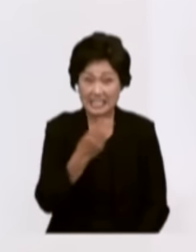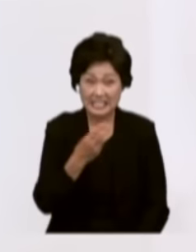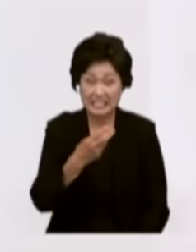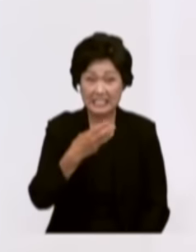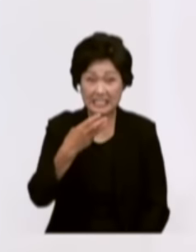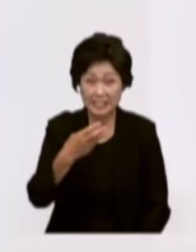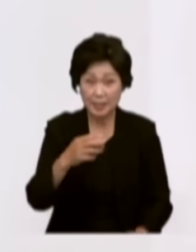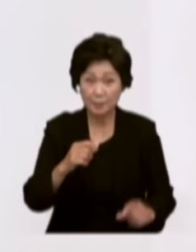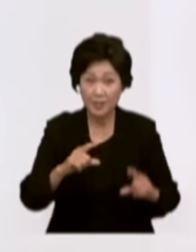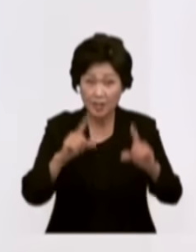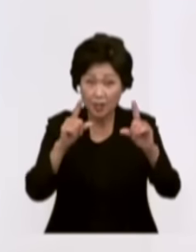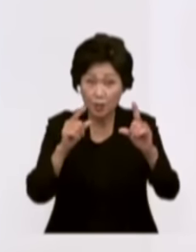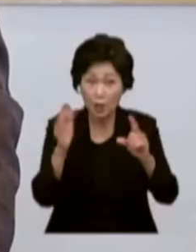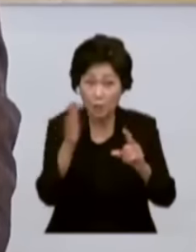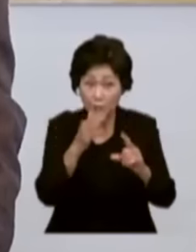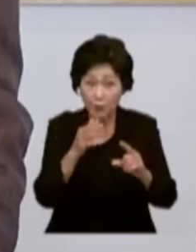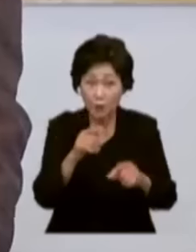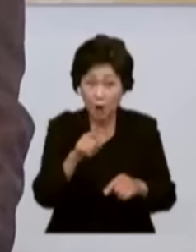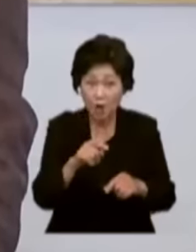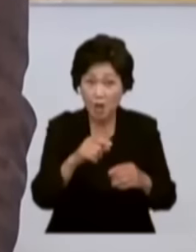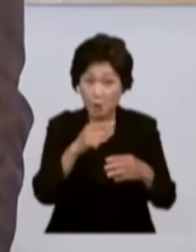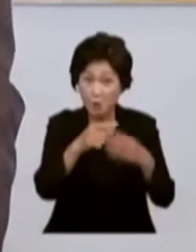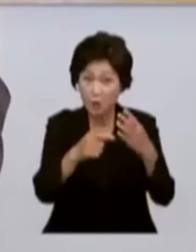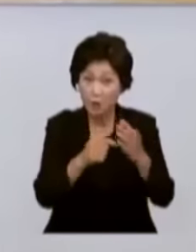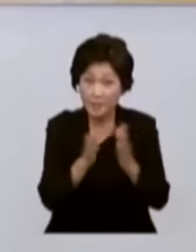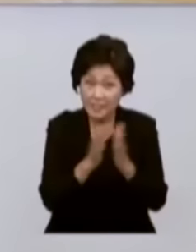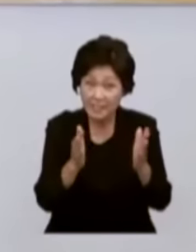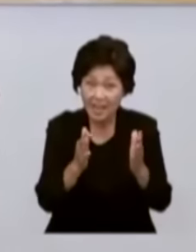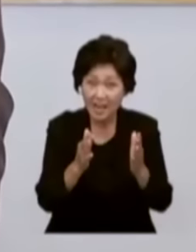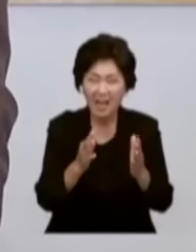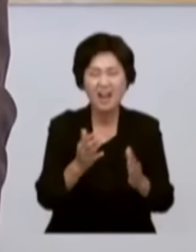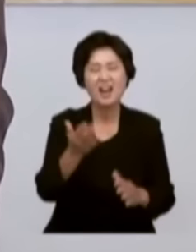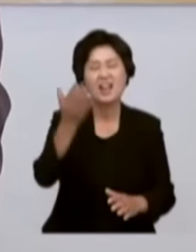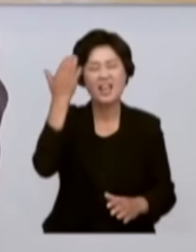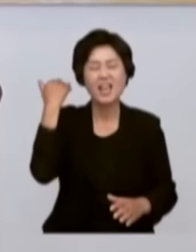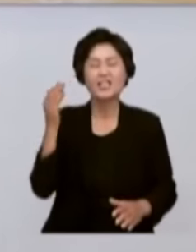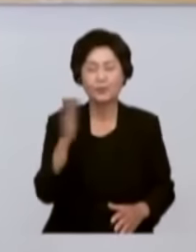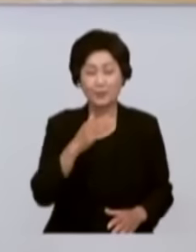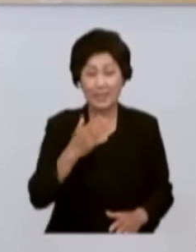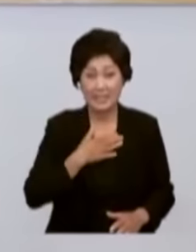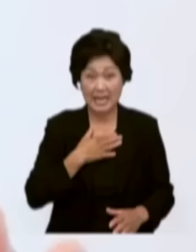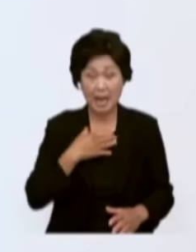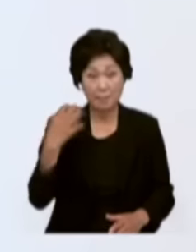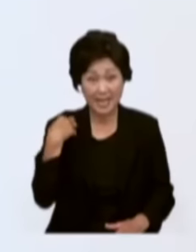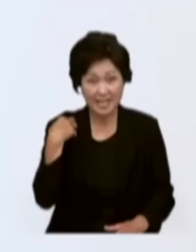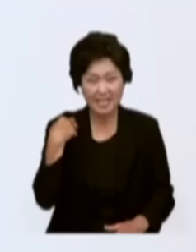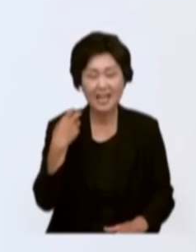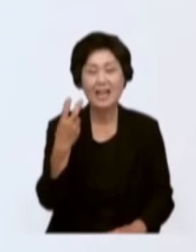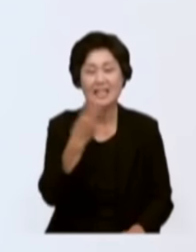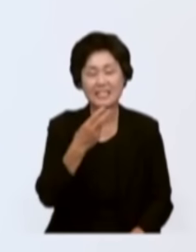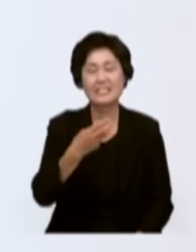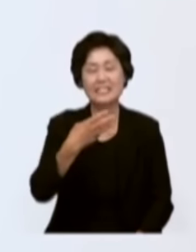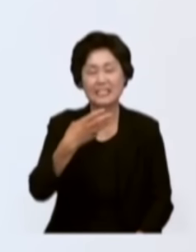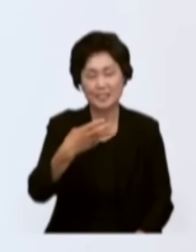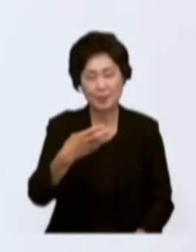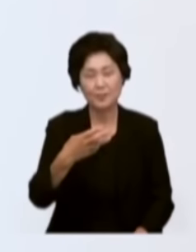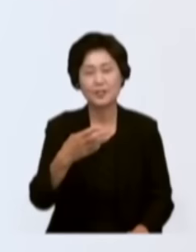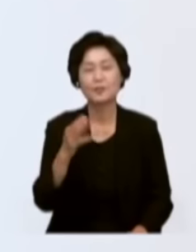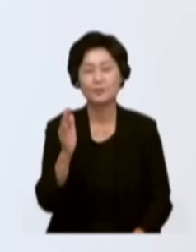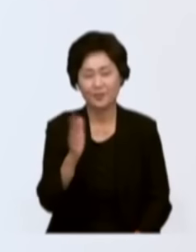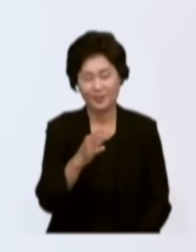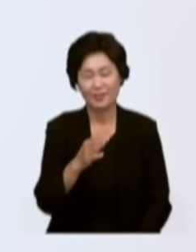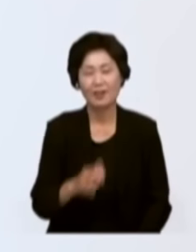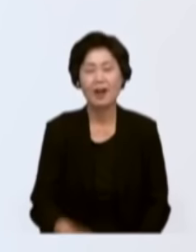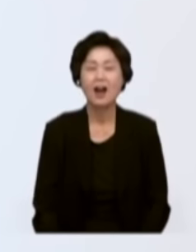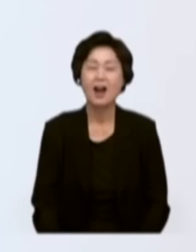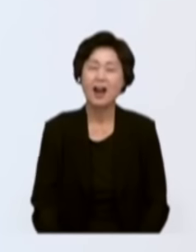2003년도부터 시작이 된 걸 알고 있어요. 아니 그 전부터 했는데. 근데 네. 제가 한 게 2003년. 그렇죠. 그래서 형님이 진행하는 걸 보면서 야,